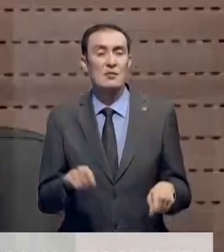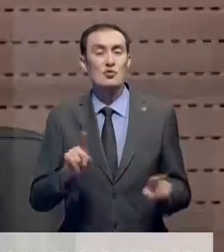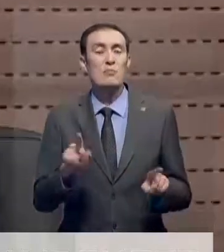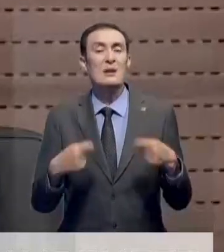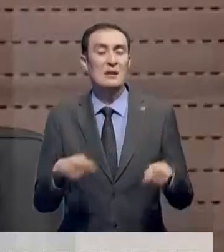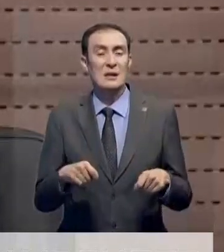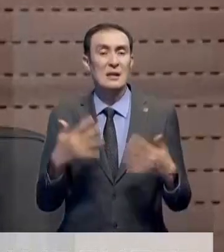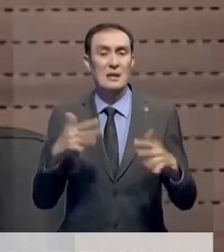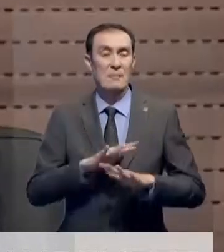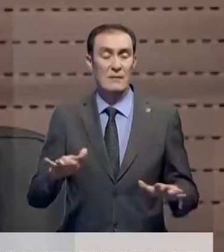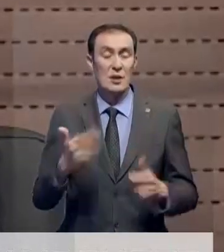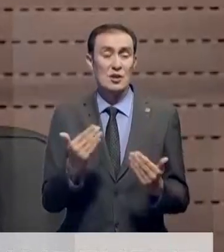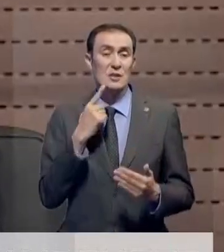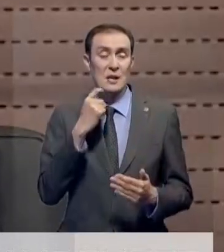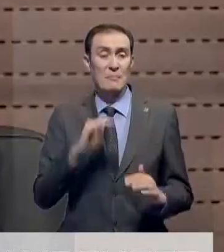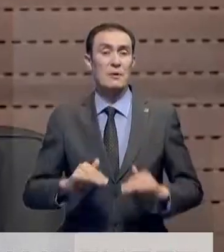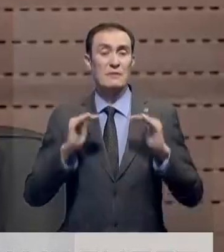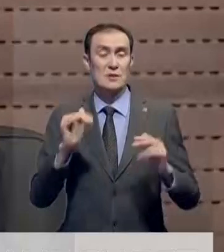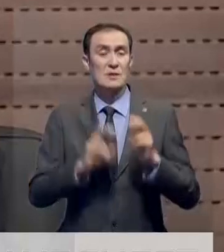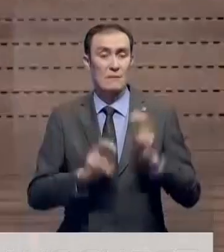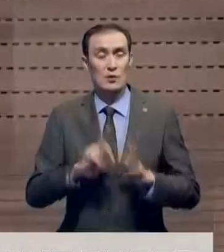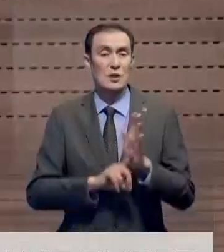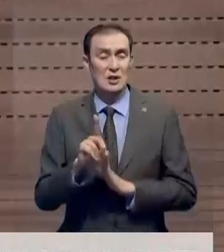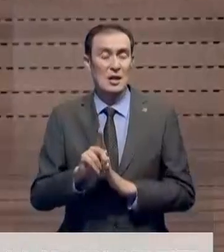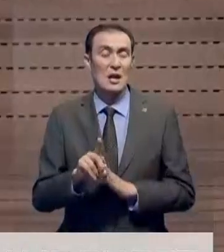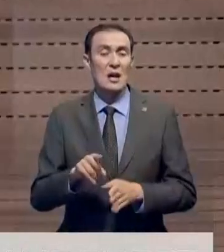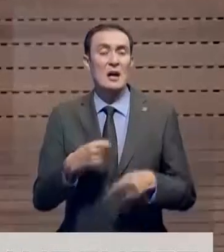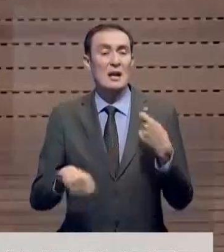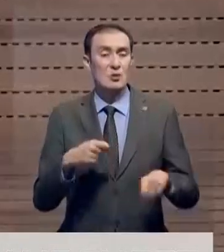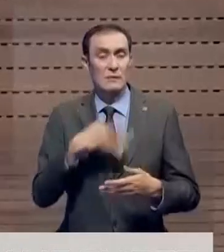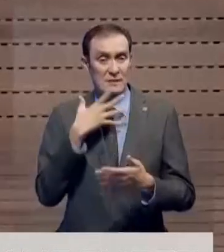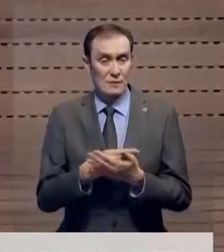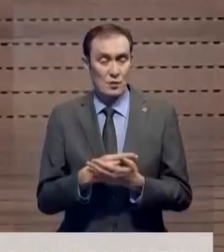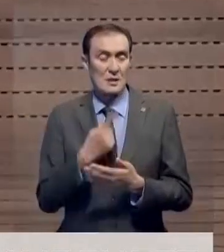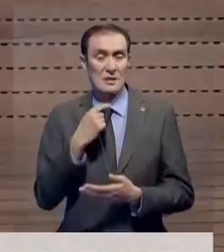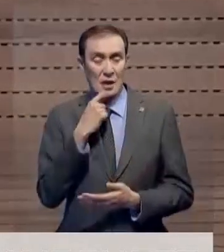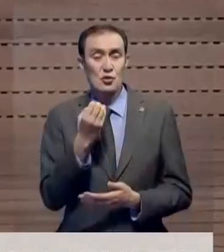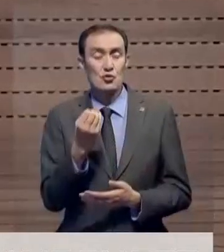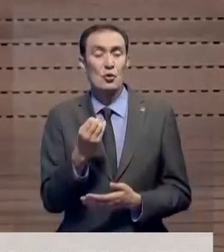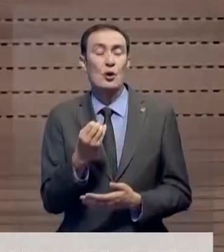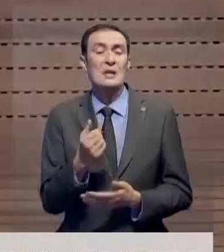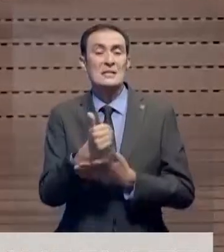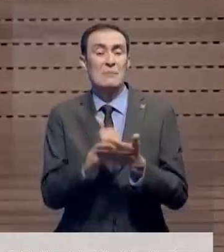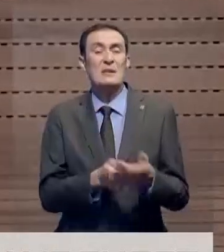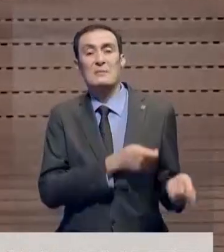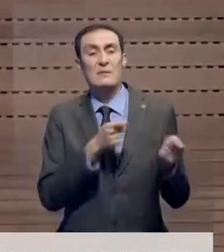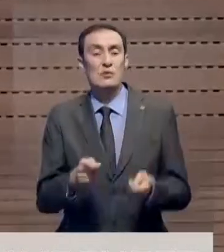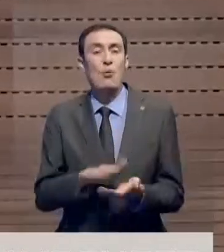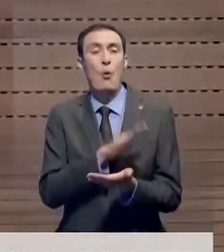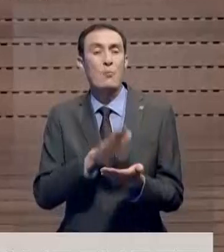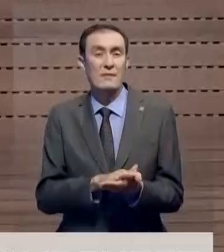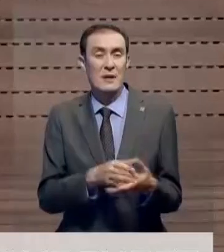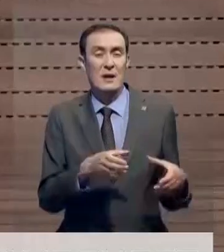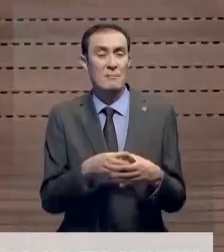рынок. Сахар немножко подрос, потому что наши сахарозаводы начали реализовать свой сахар, плюс еще запасы завезенные, оптовики,